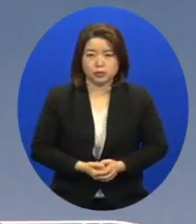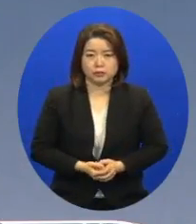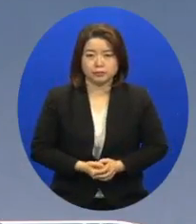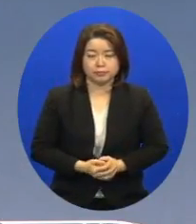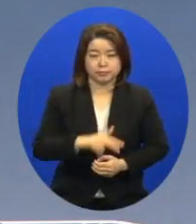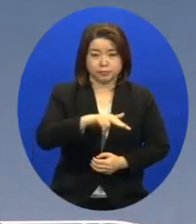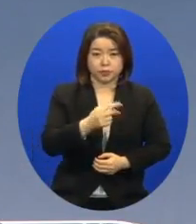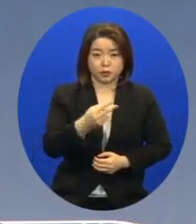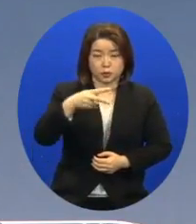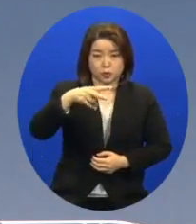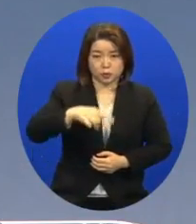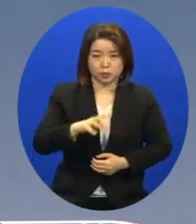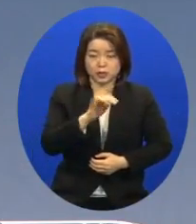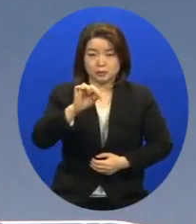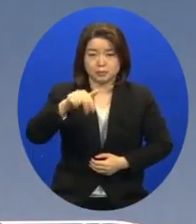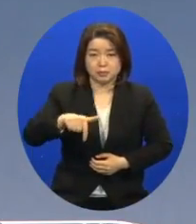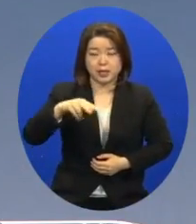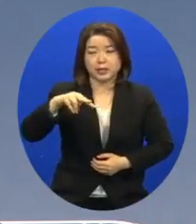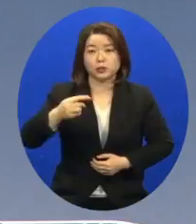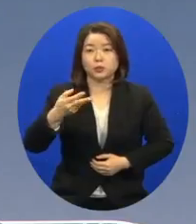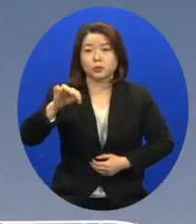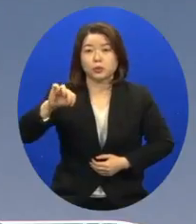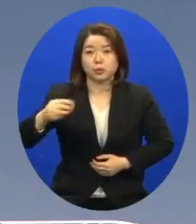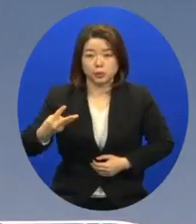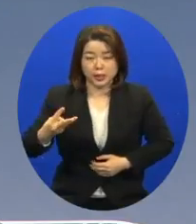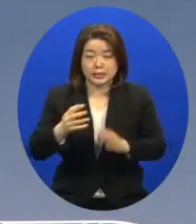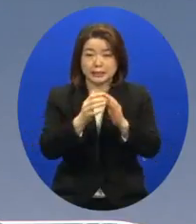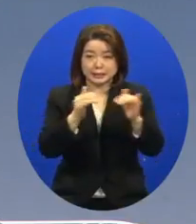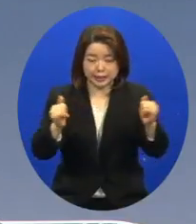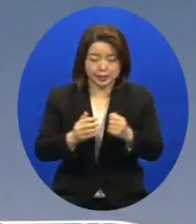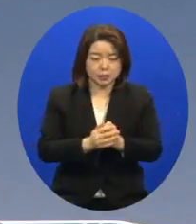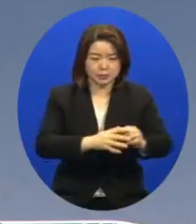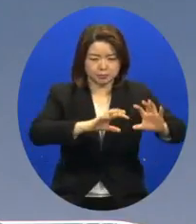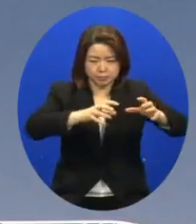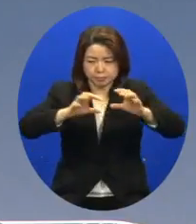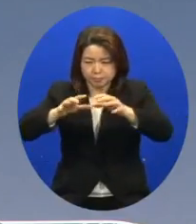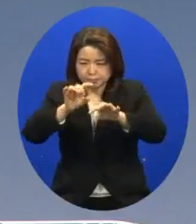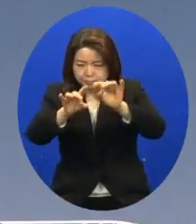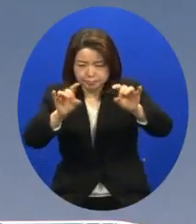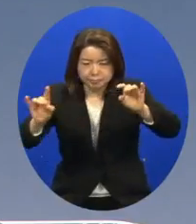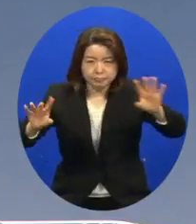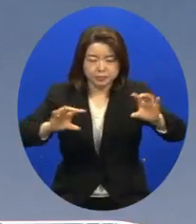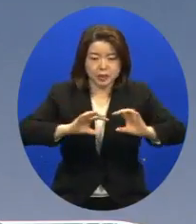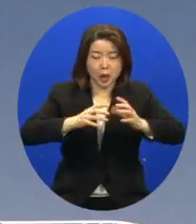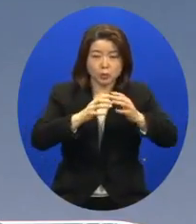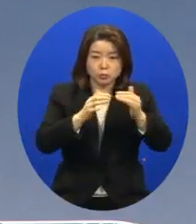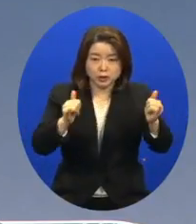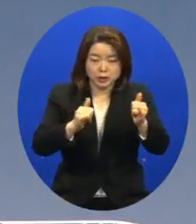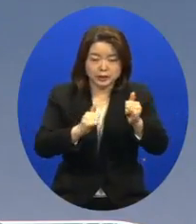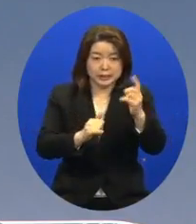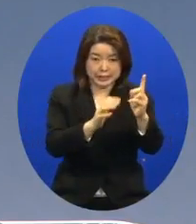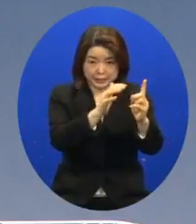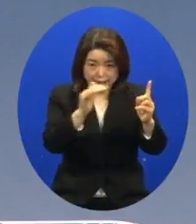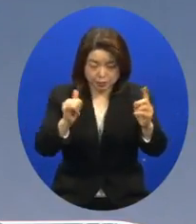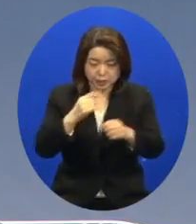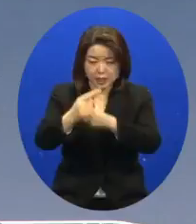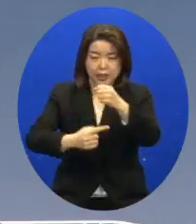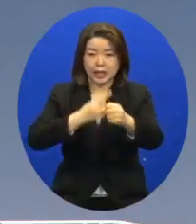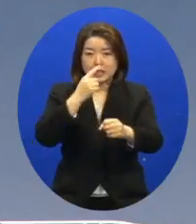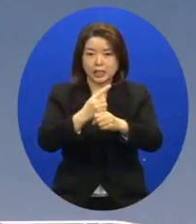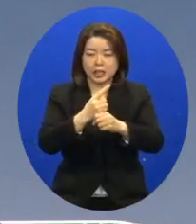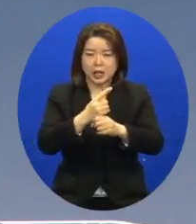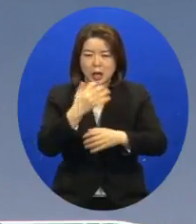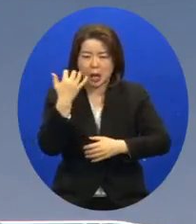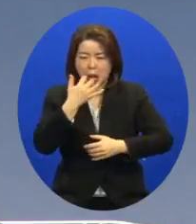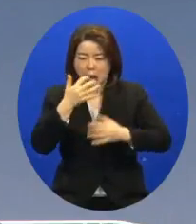좋으신 맥도 에리 라고 하는 사람이 각 나라의 국민들이 한 사람당 일 년에 포르노를